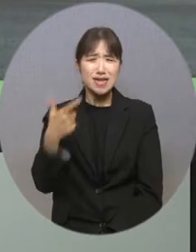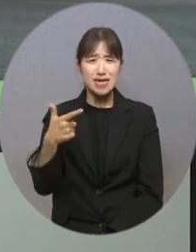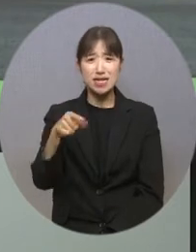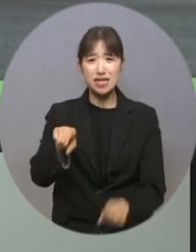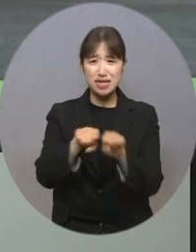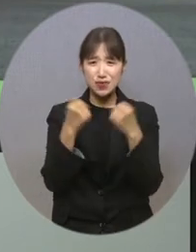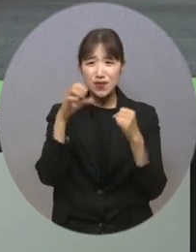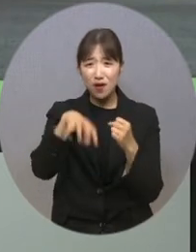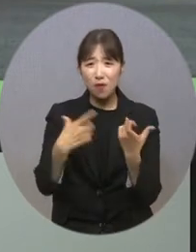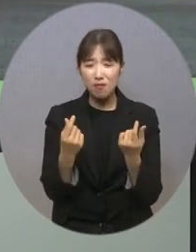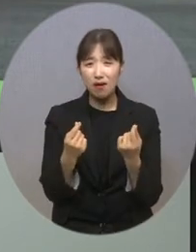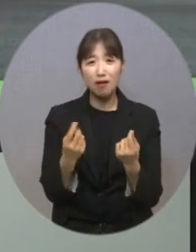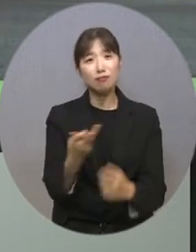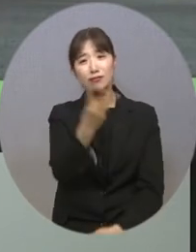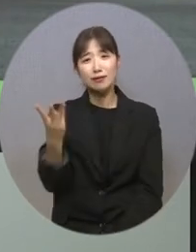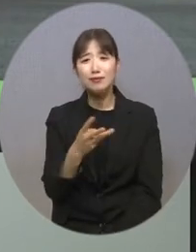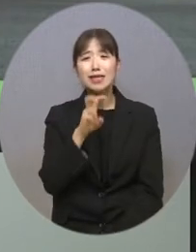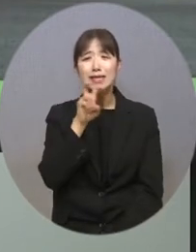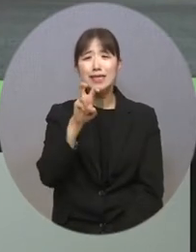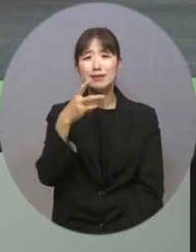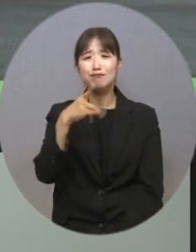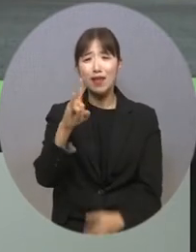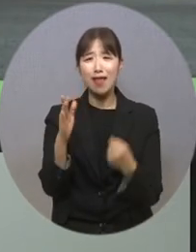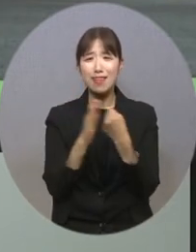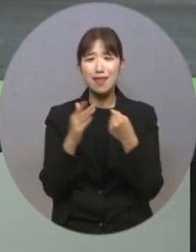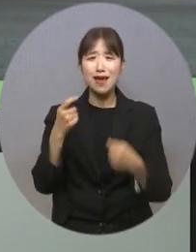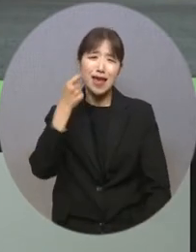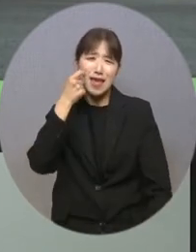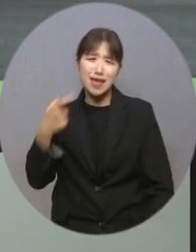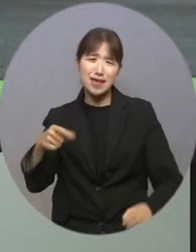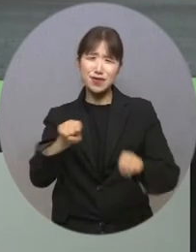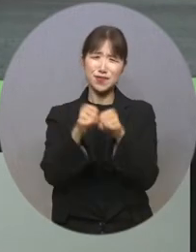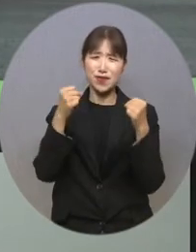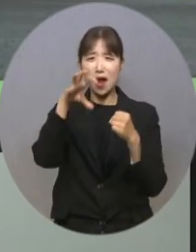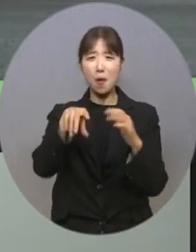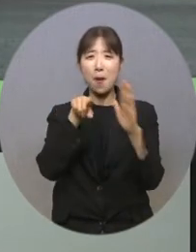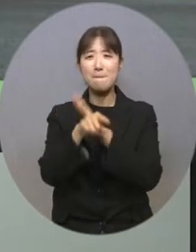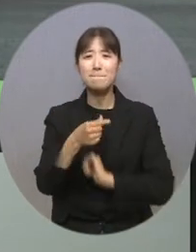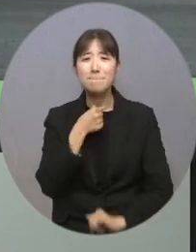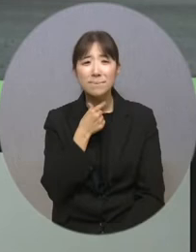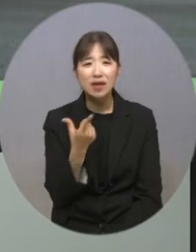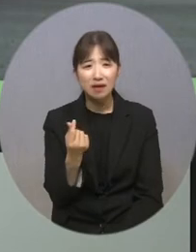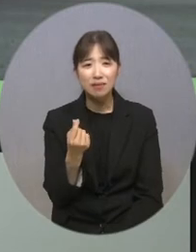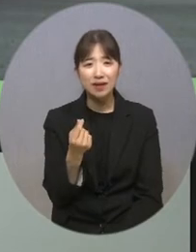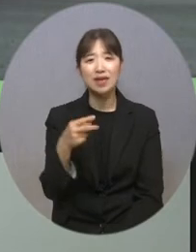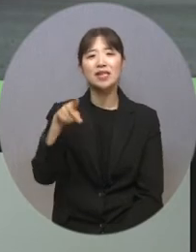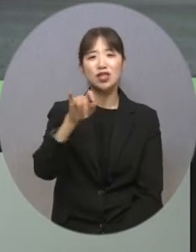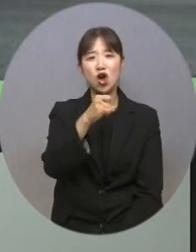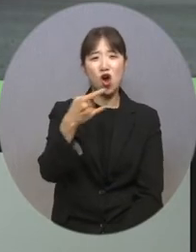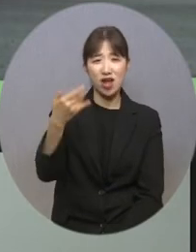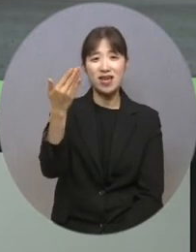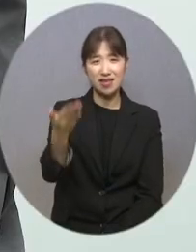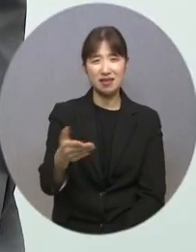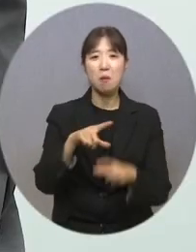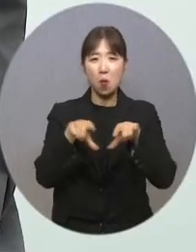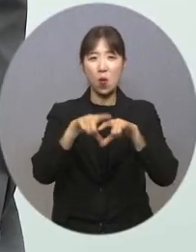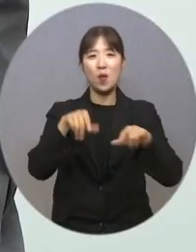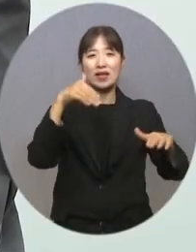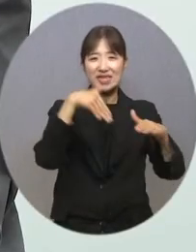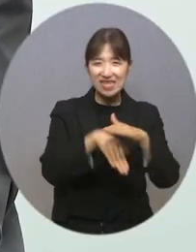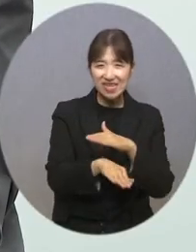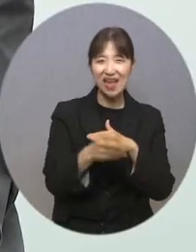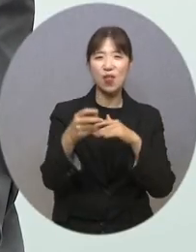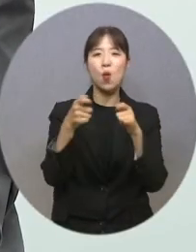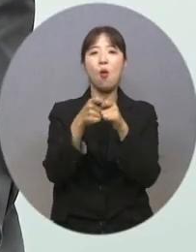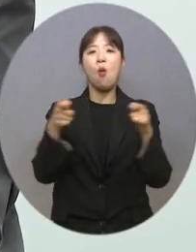20대 시 잖아요 하 풀도 얼마나 가고 싶으실 했어요 근대의 뭐 아까 이제 송이님 은 보통 g 1 예